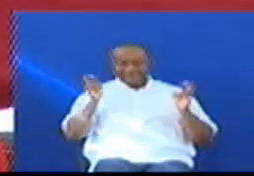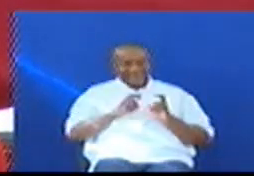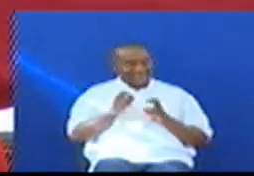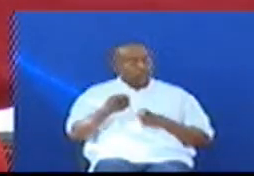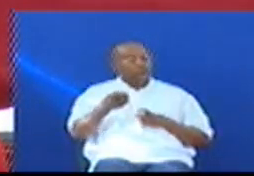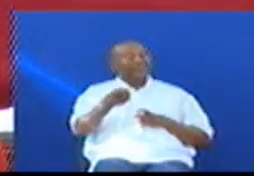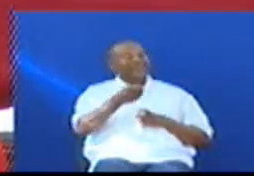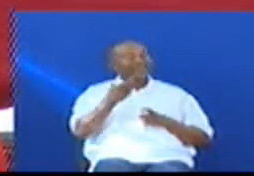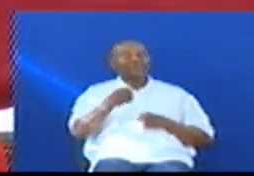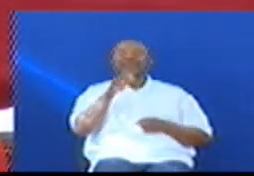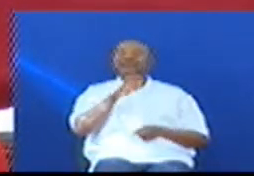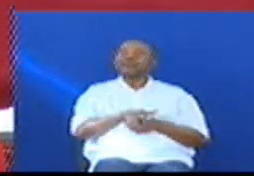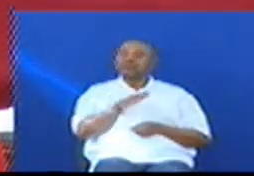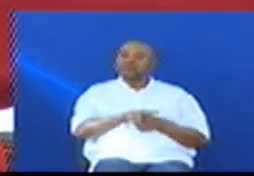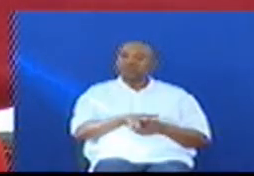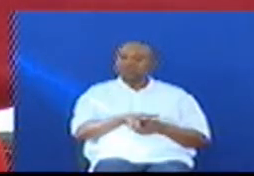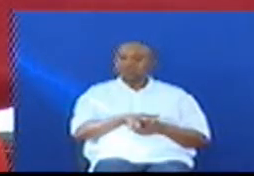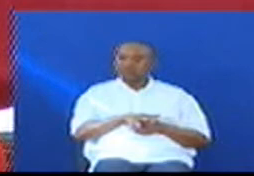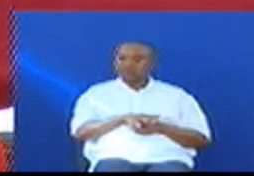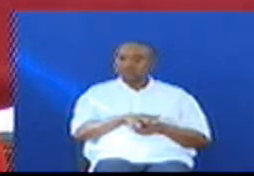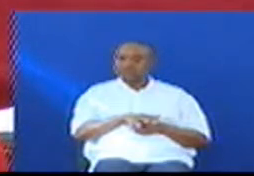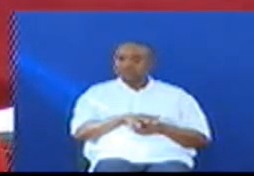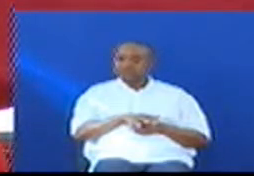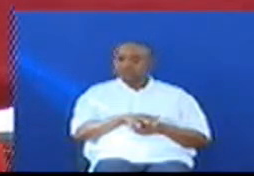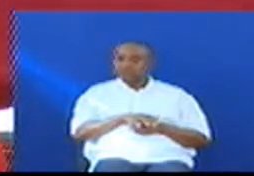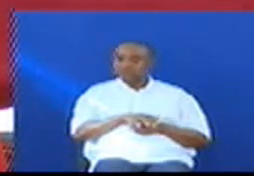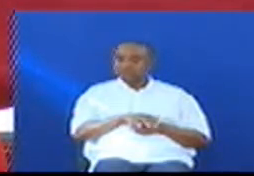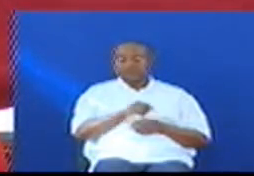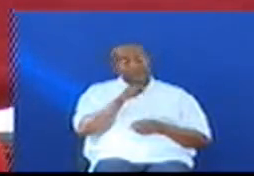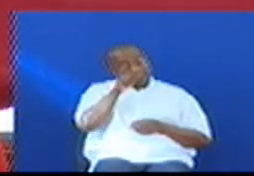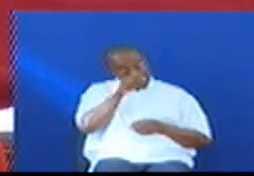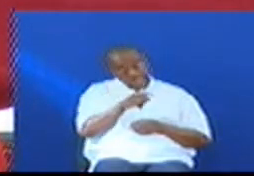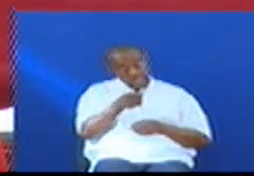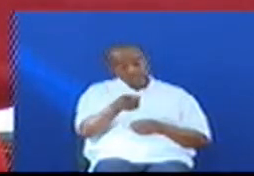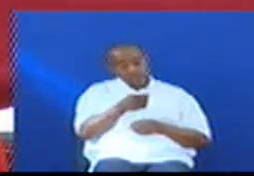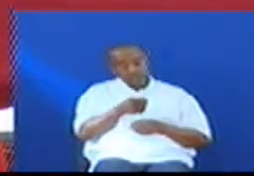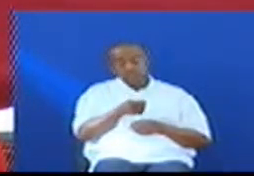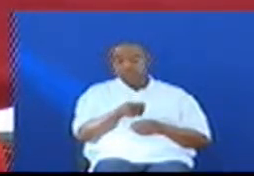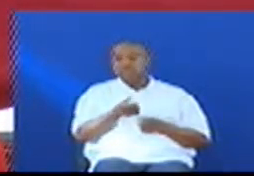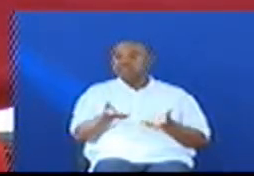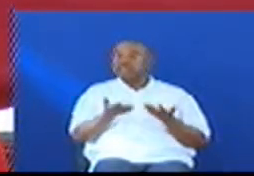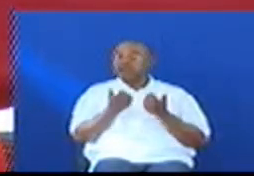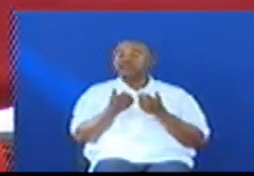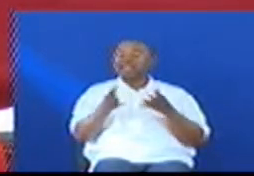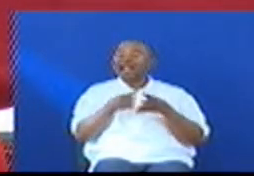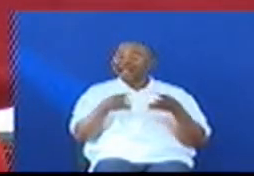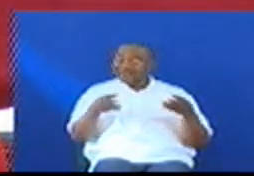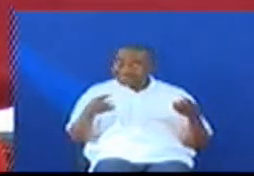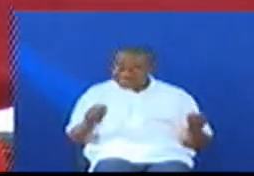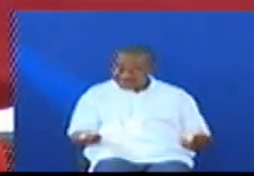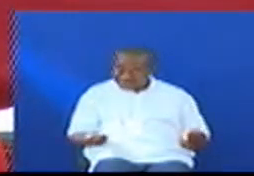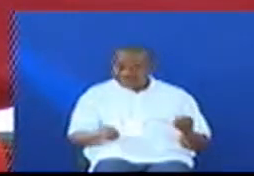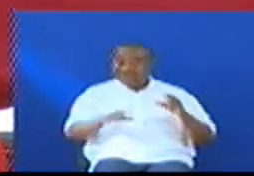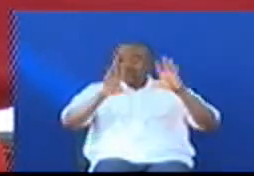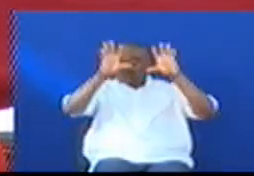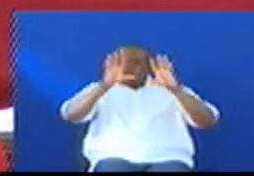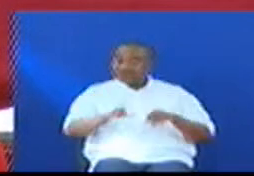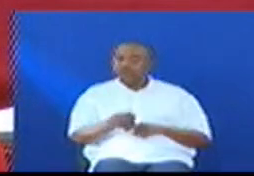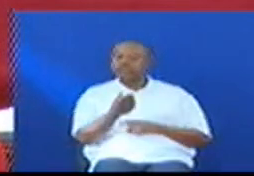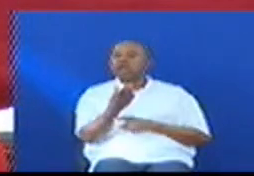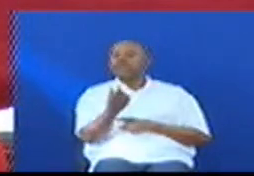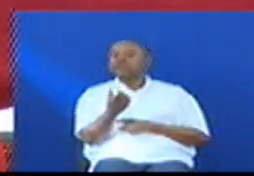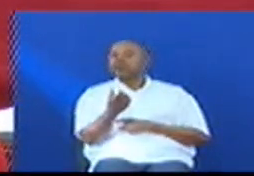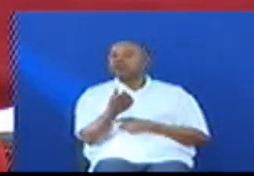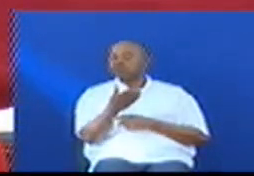sana, na madeni haya yanaweza kuathiri financial statement ya TANESCO. Kwa hiyo ni waombe watu wa